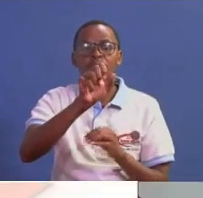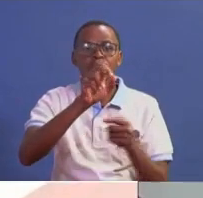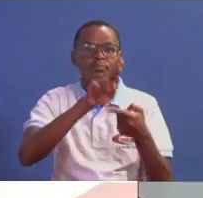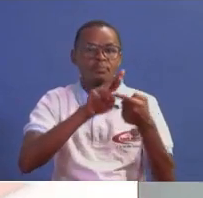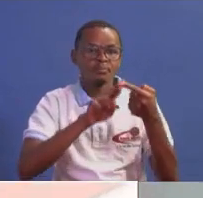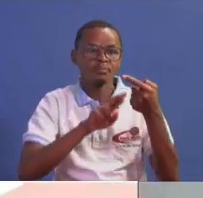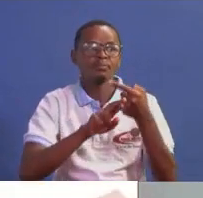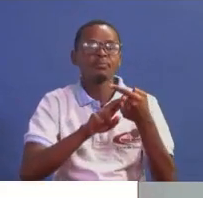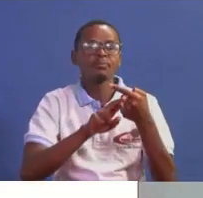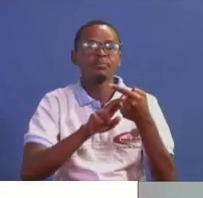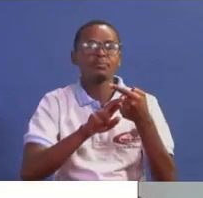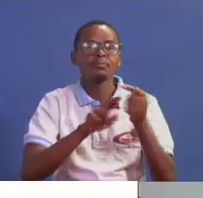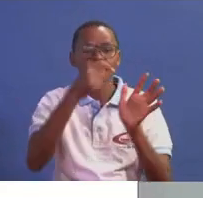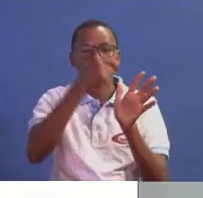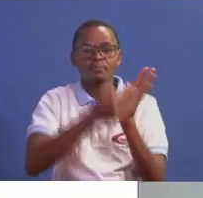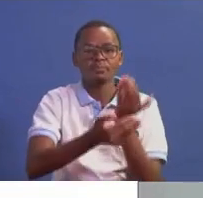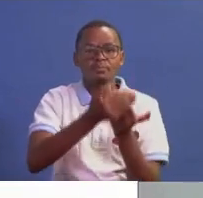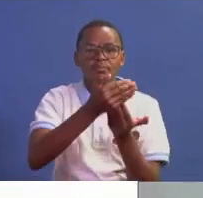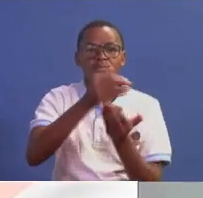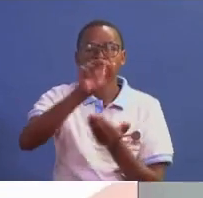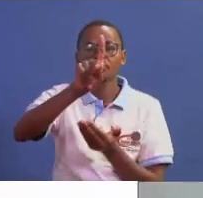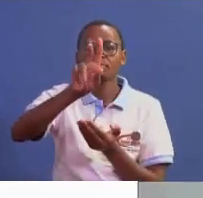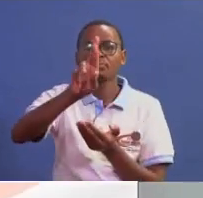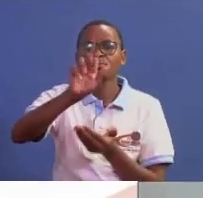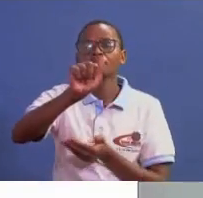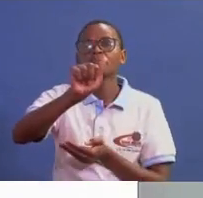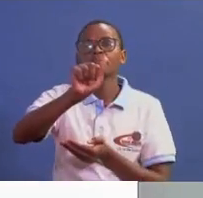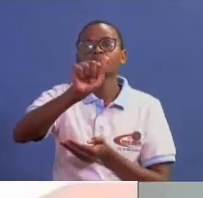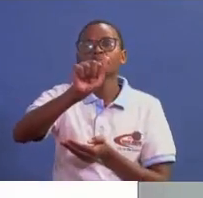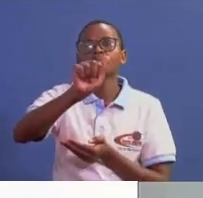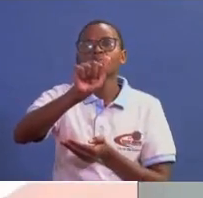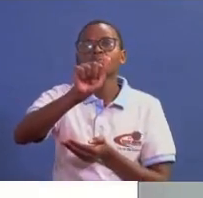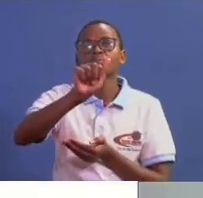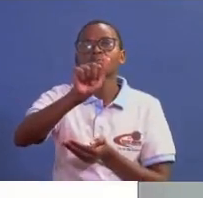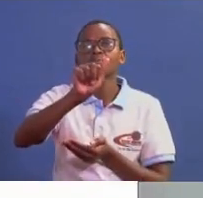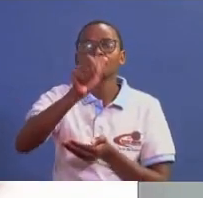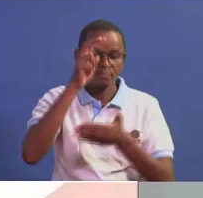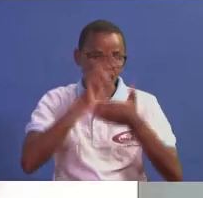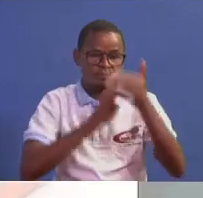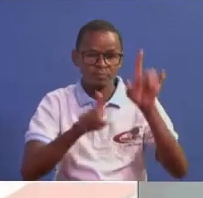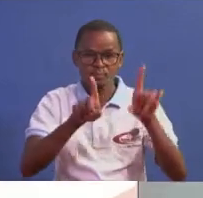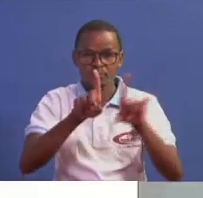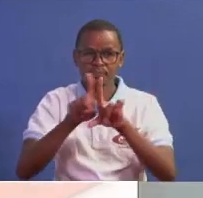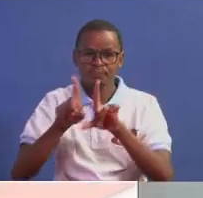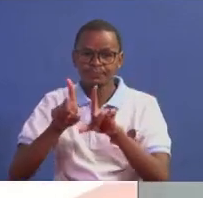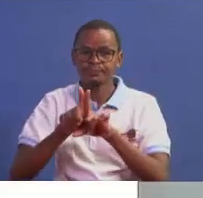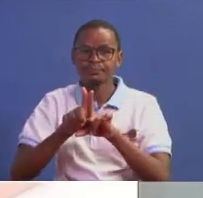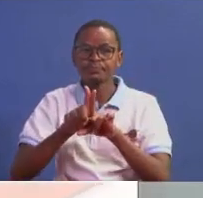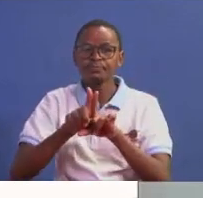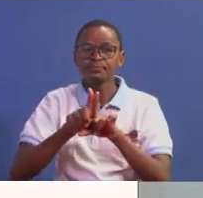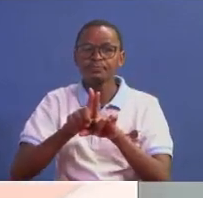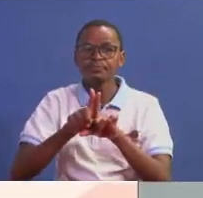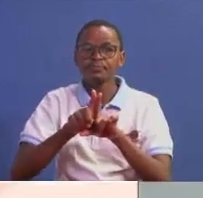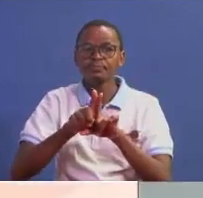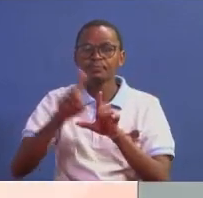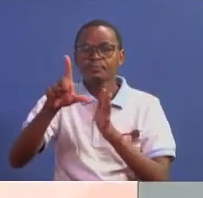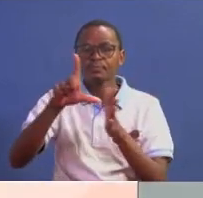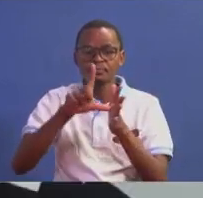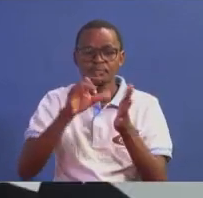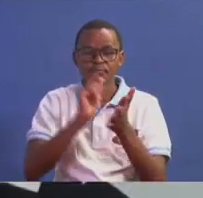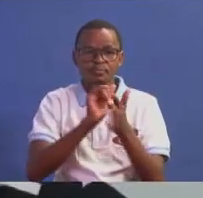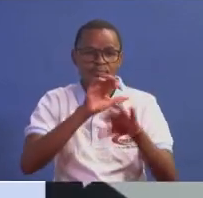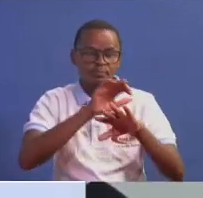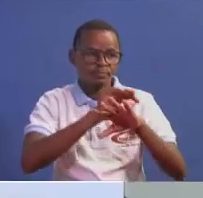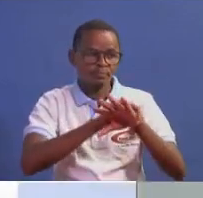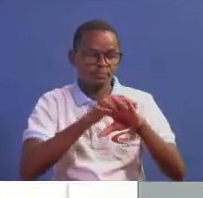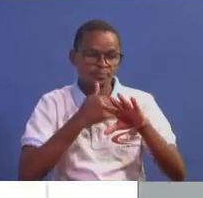ile tax collection ya KRA ukiangalia na ile deni mkopo ambao